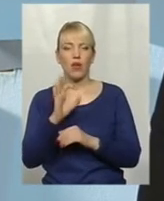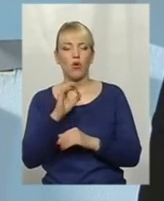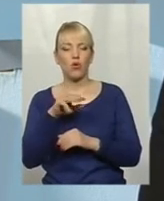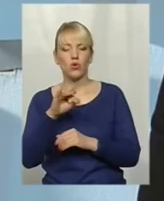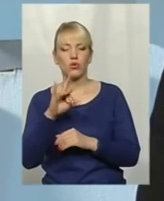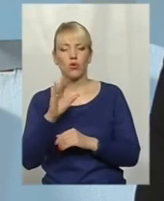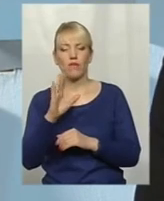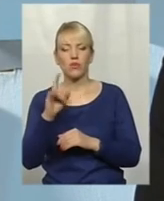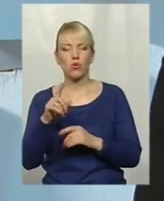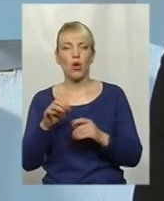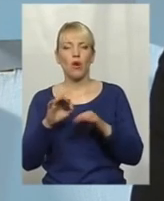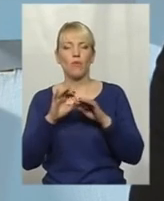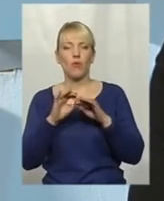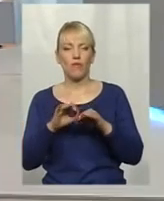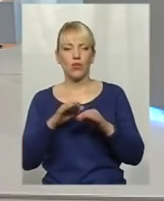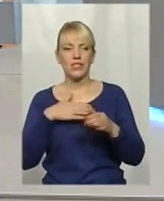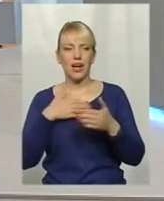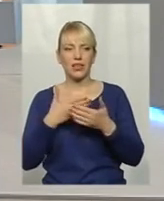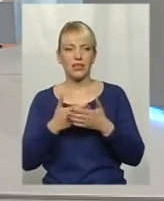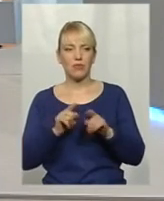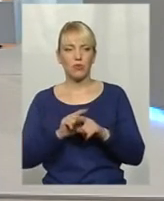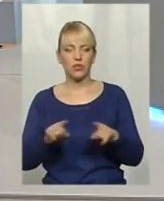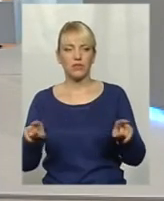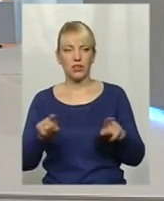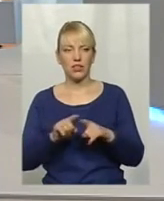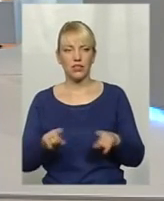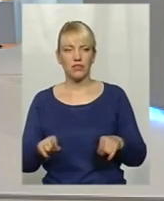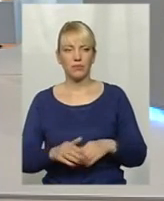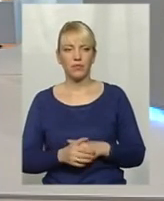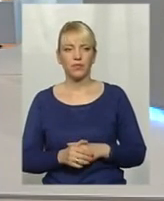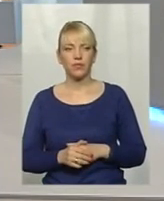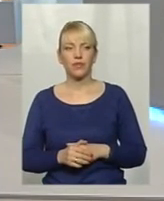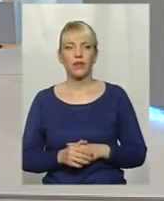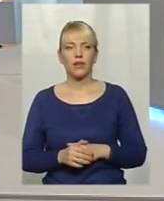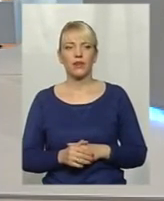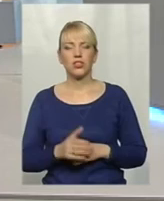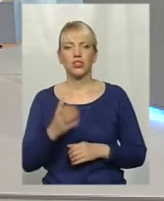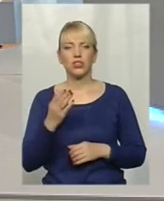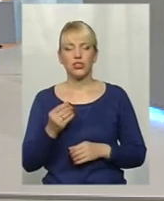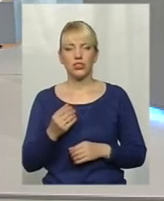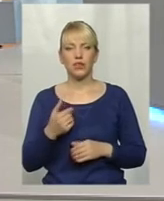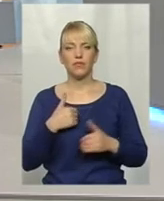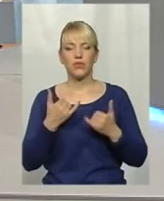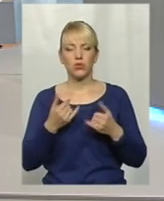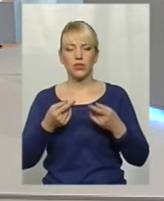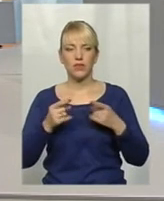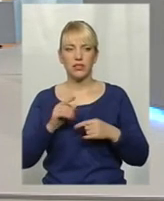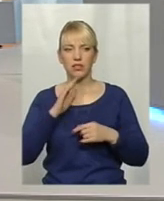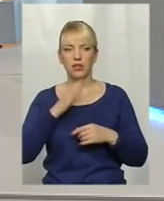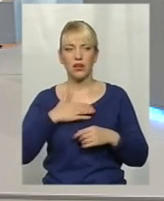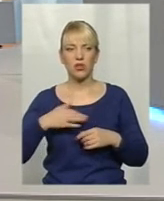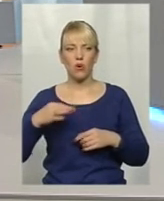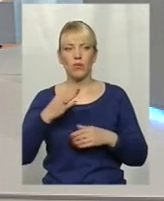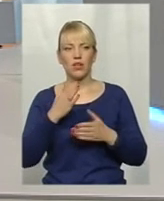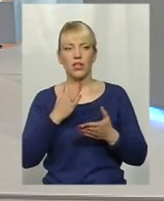активне правопросвітництво. Дозвольте продовжу буквально пару слів цього питання. Скажу більше того, сьогодні дійсно наша область є одною з